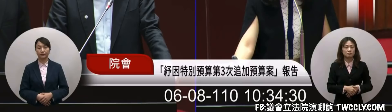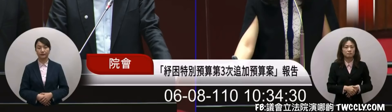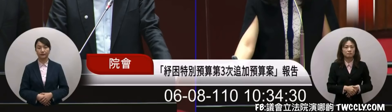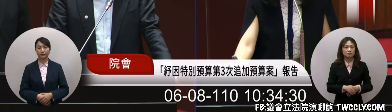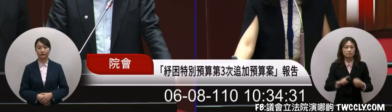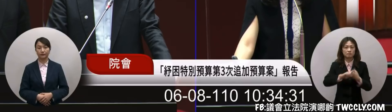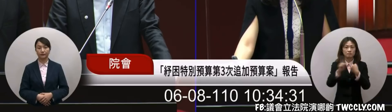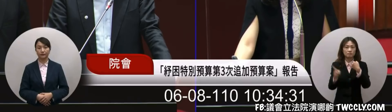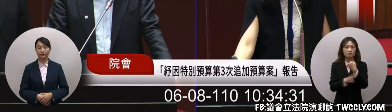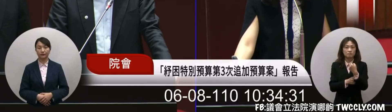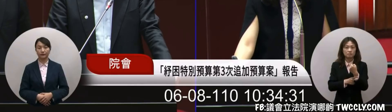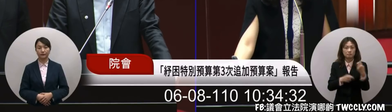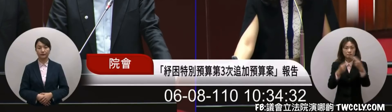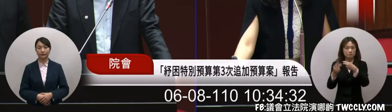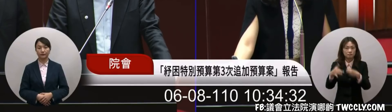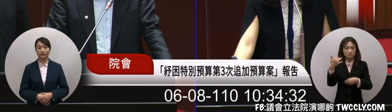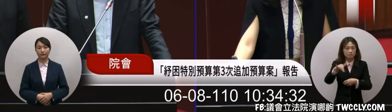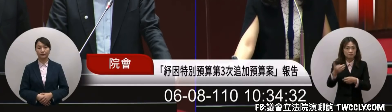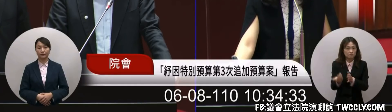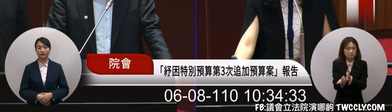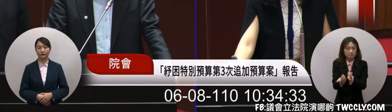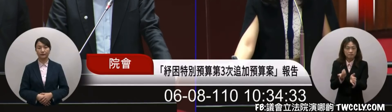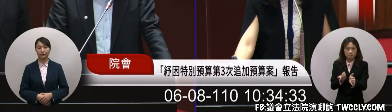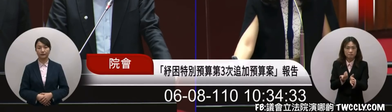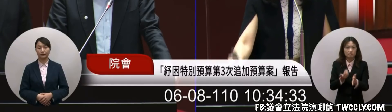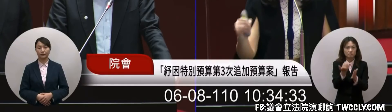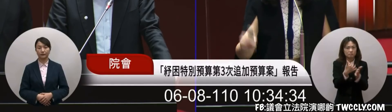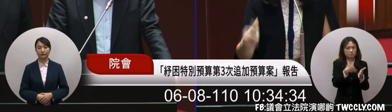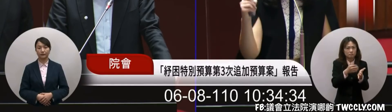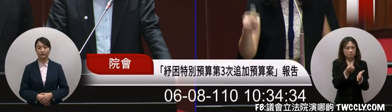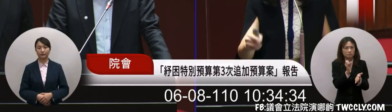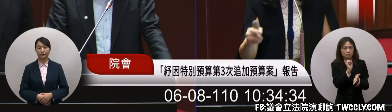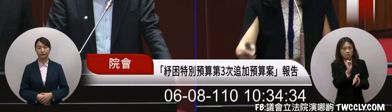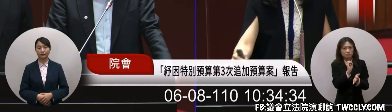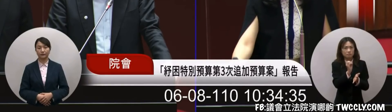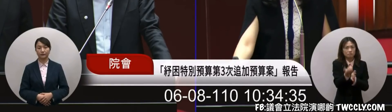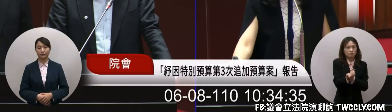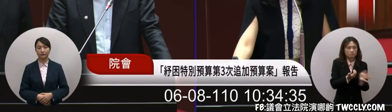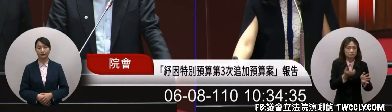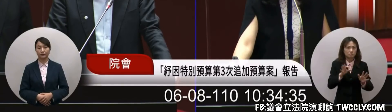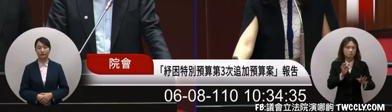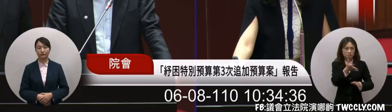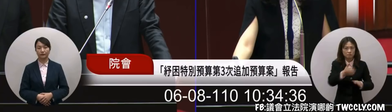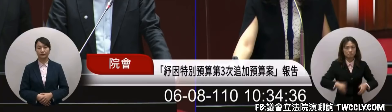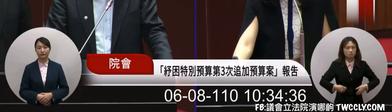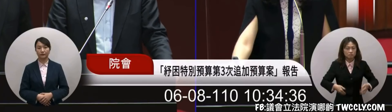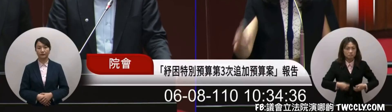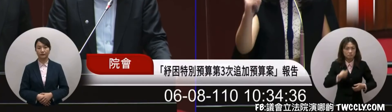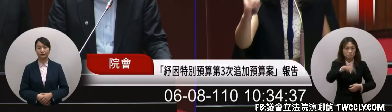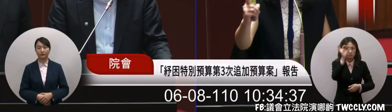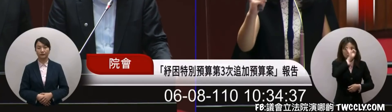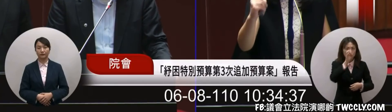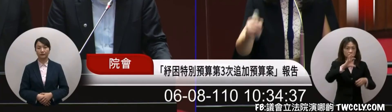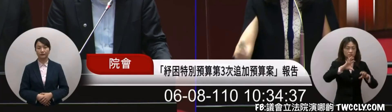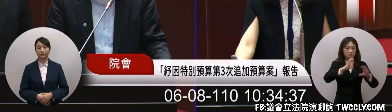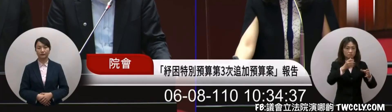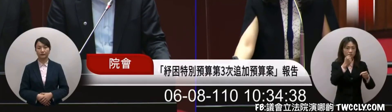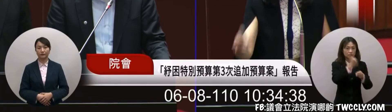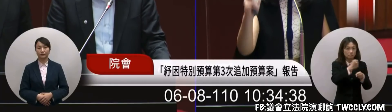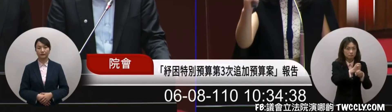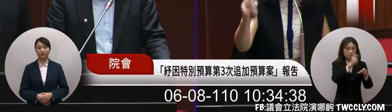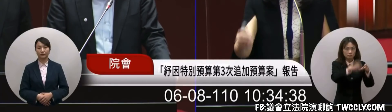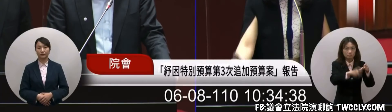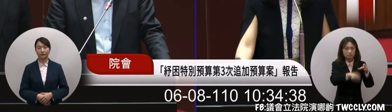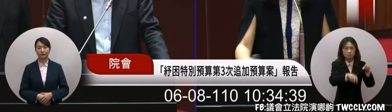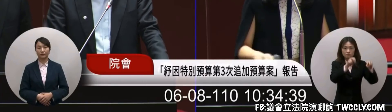有法条的通过下，也没有预算的情况下，为什么要急着在5月28号去跟国产疫苗签约？这是第一个想问你急什